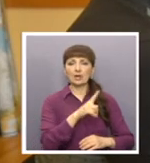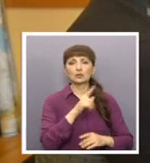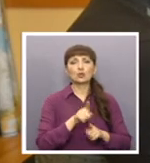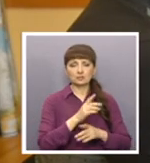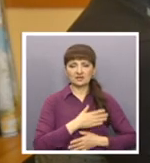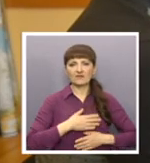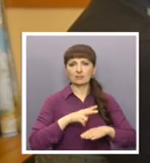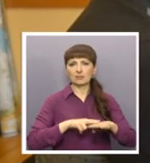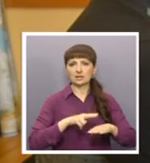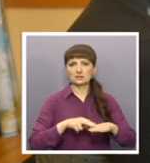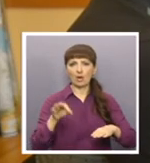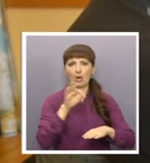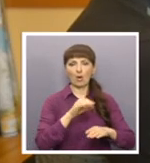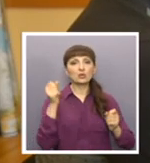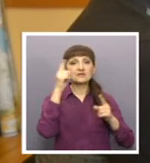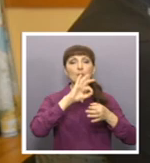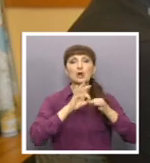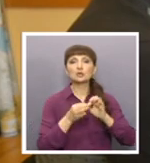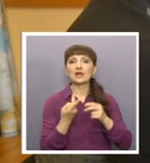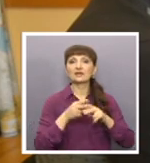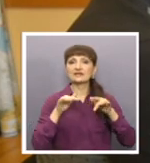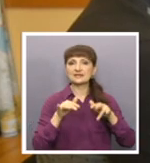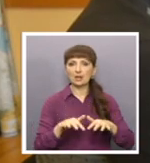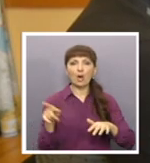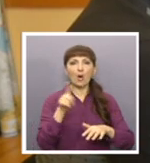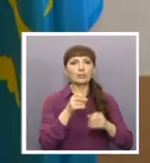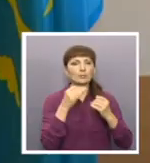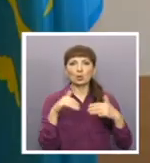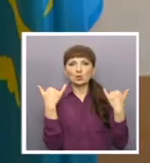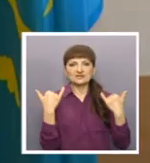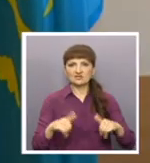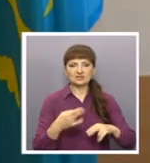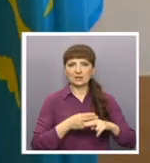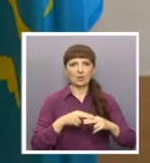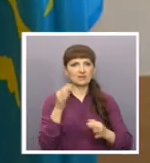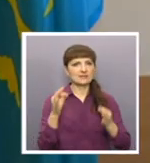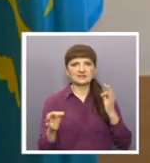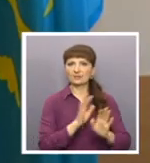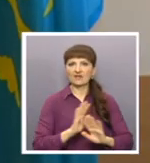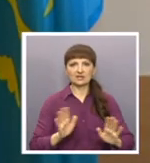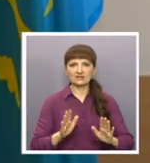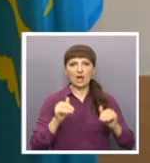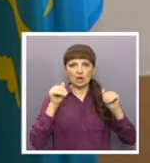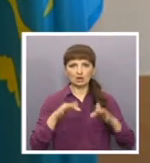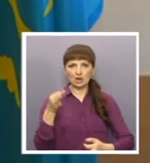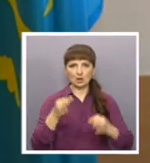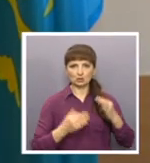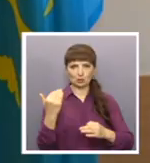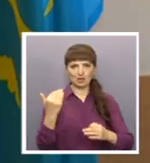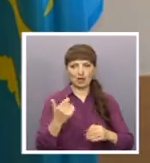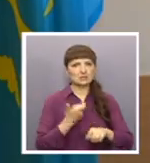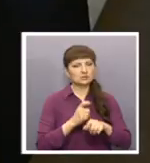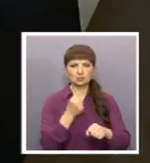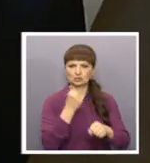судьба полицейского. Узнав подробности этого дела, он просто удивился такой несправедливости, а решение судьи, по его мнению,